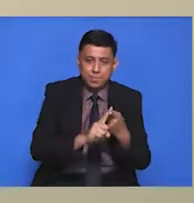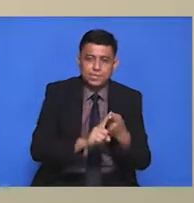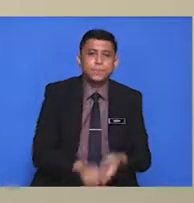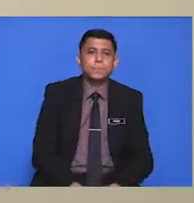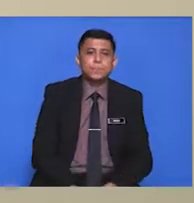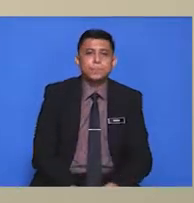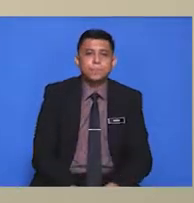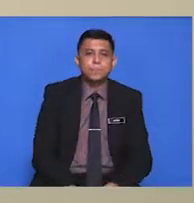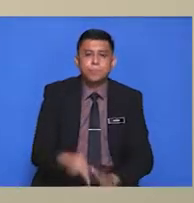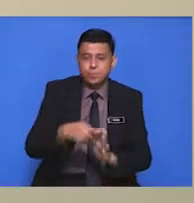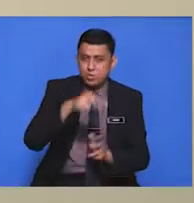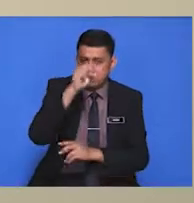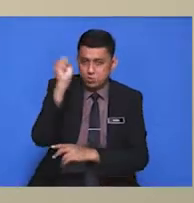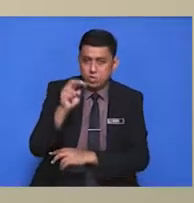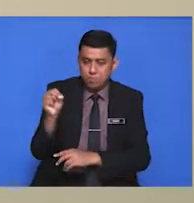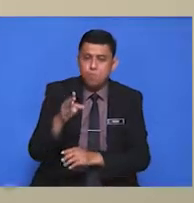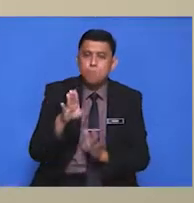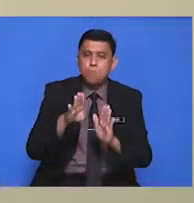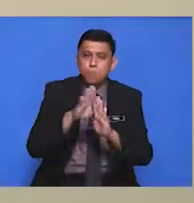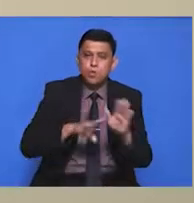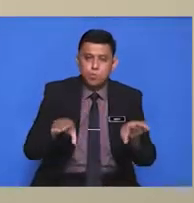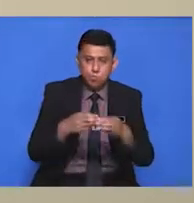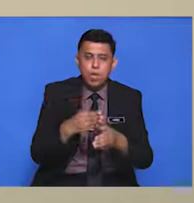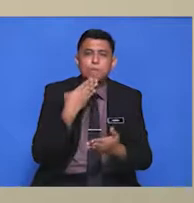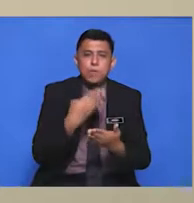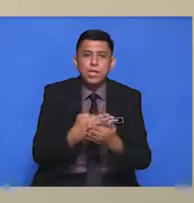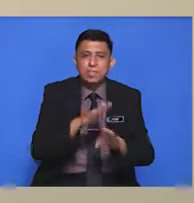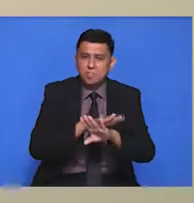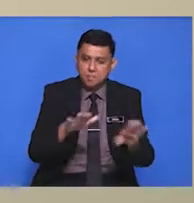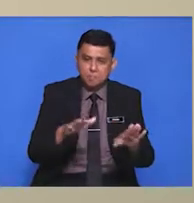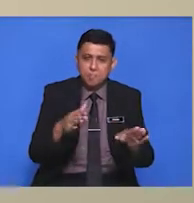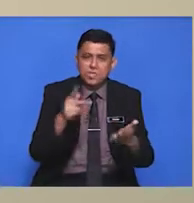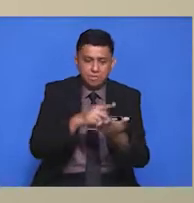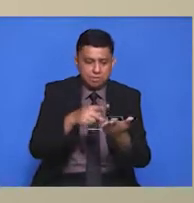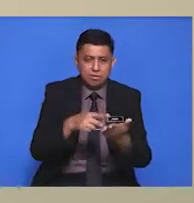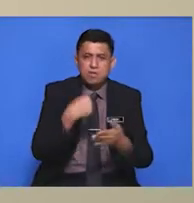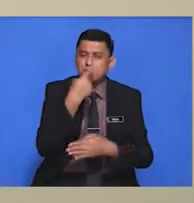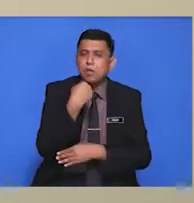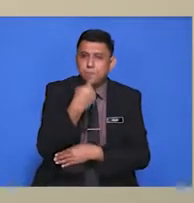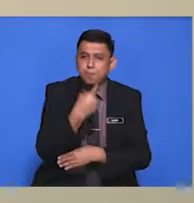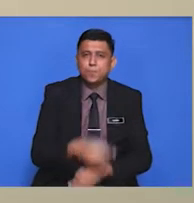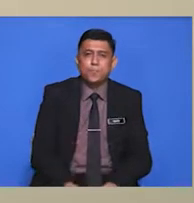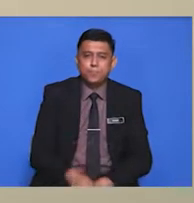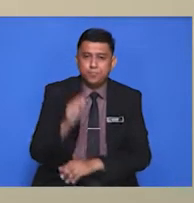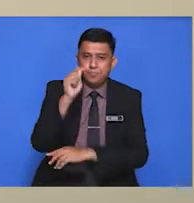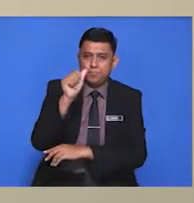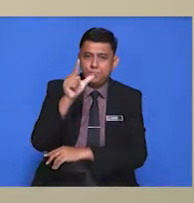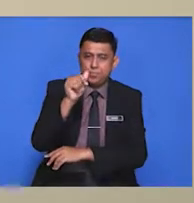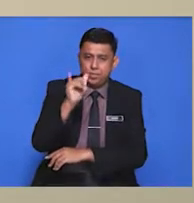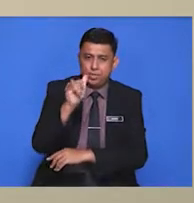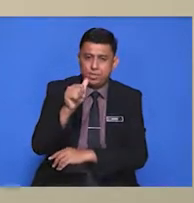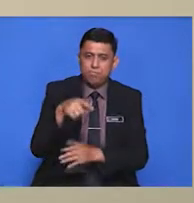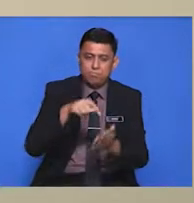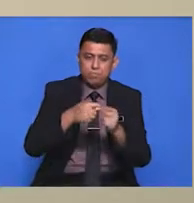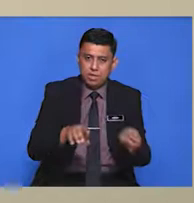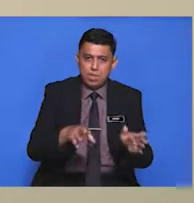ialah persoalan berbuat baik tanpa mengira sesiapa. Buktinya, Talia yang telah merawat